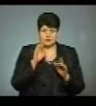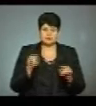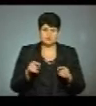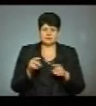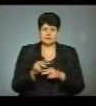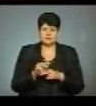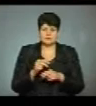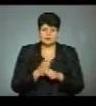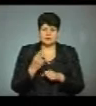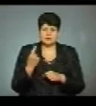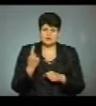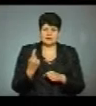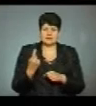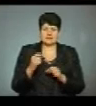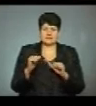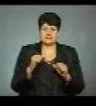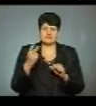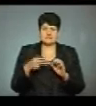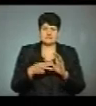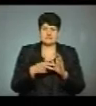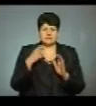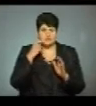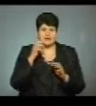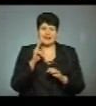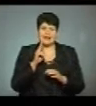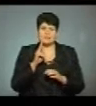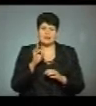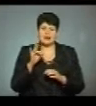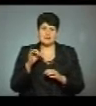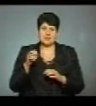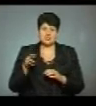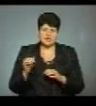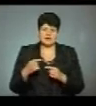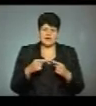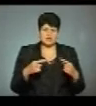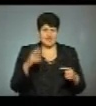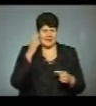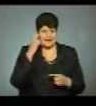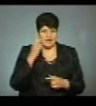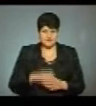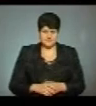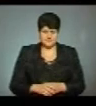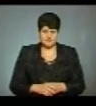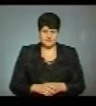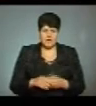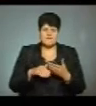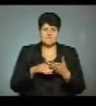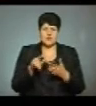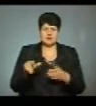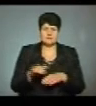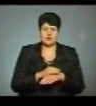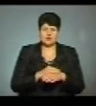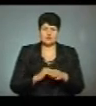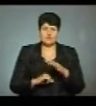відновили. Один із туристів – 27-річний керівник групи, кременчанин, решта – кияни. Волонтери благодійного фонду